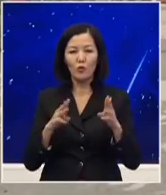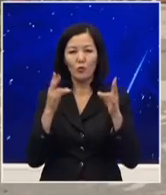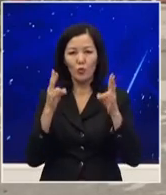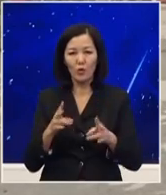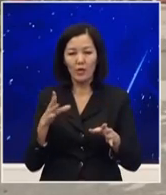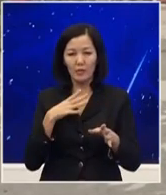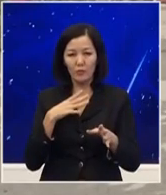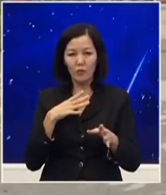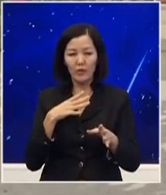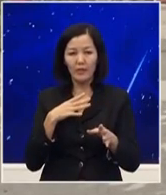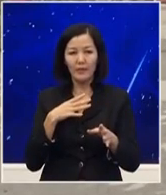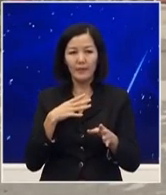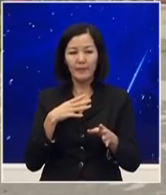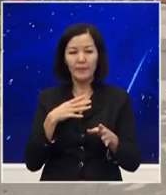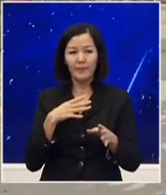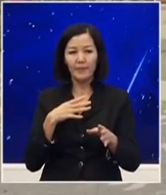Солардың